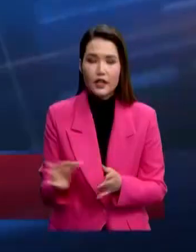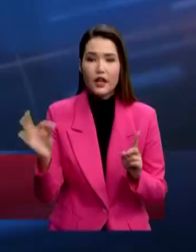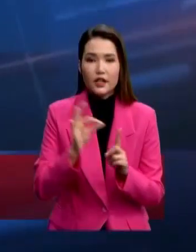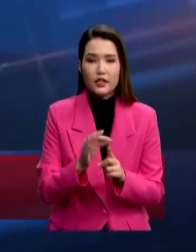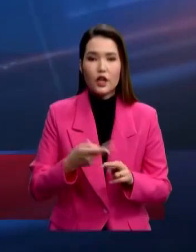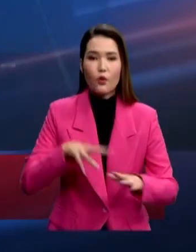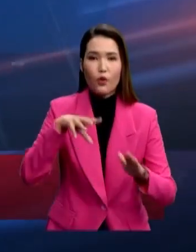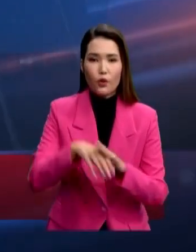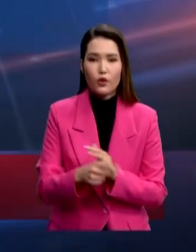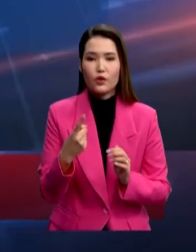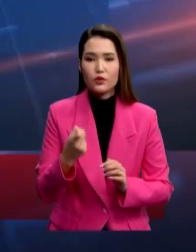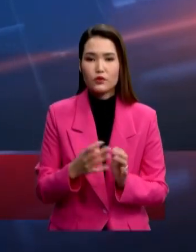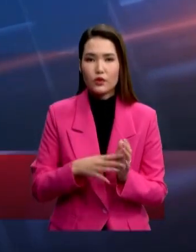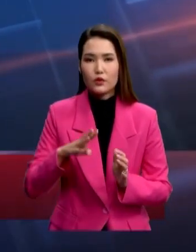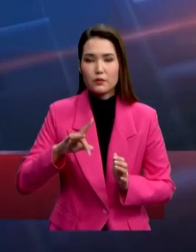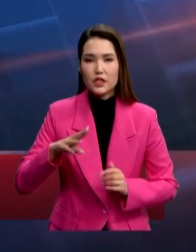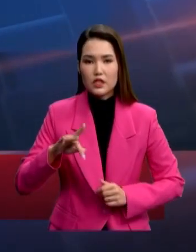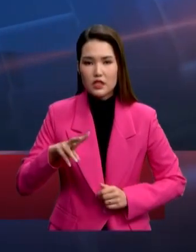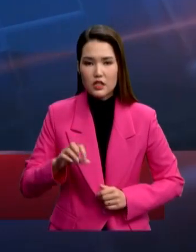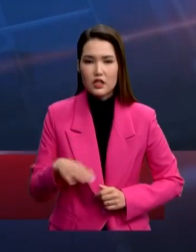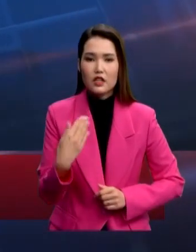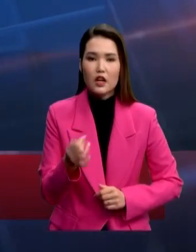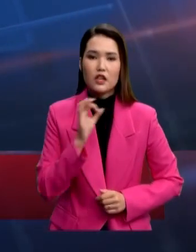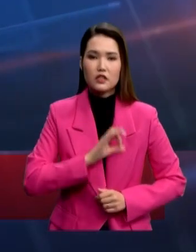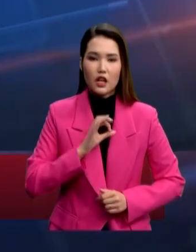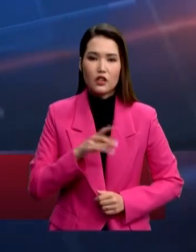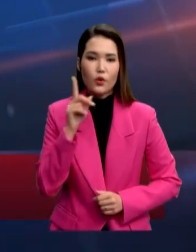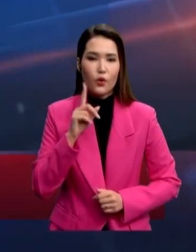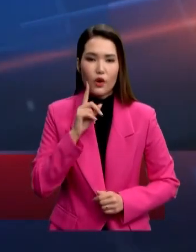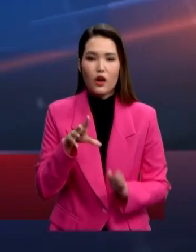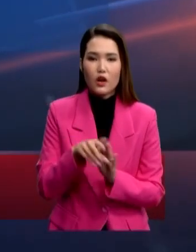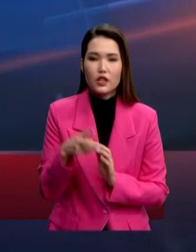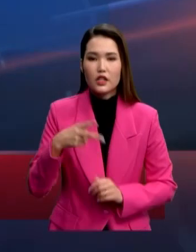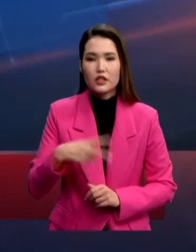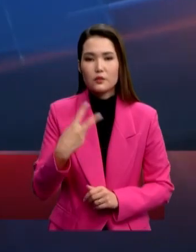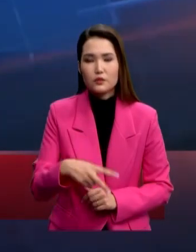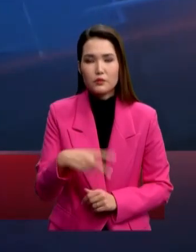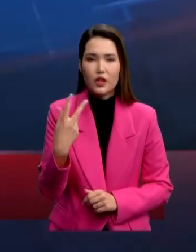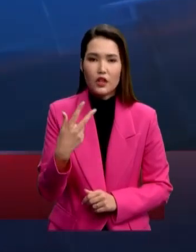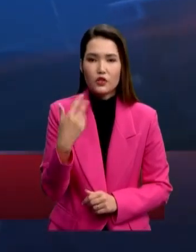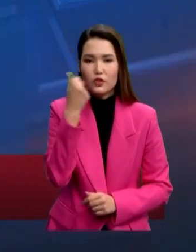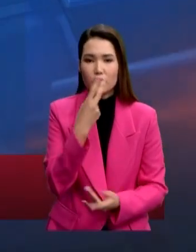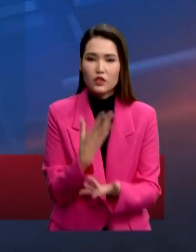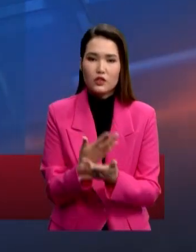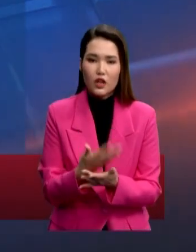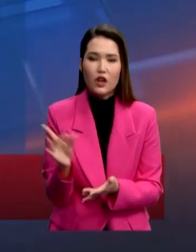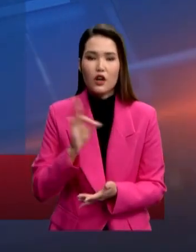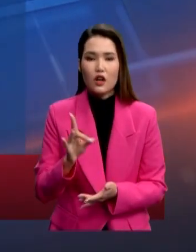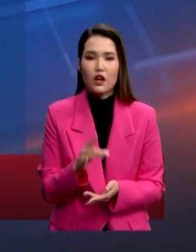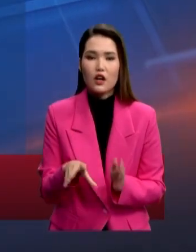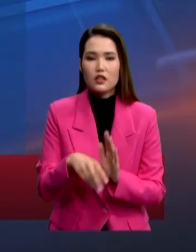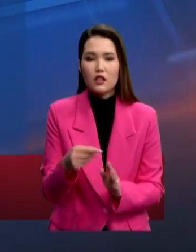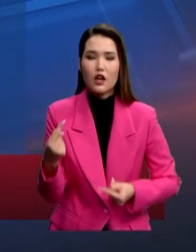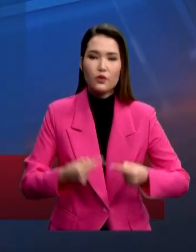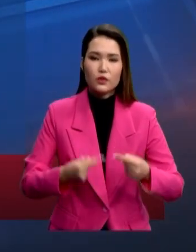оның ішінде 109 миллиард теңге халықты ауызсумен қамтуға бағытталады, яки 2023-те билік ауылдардың